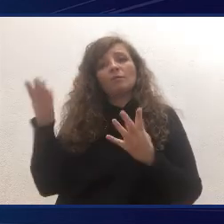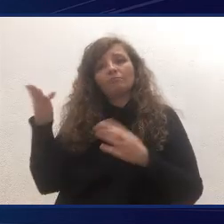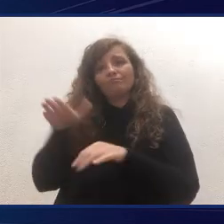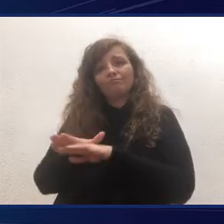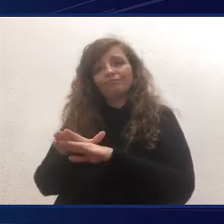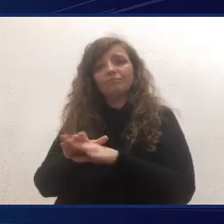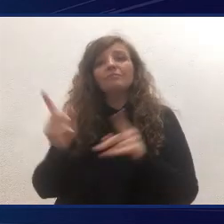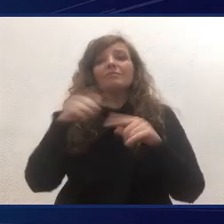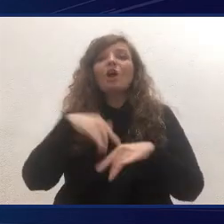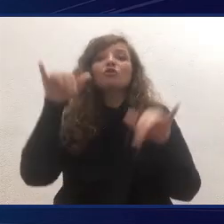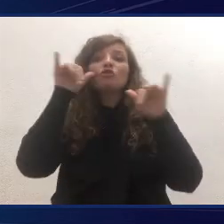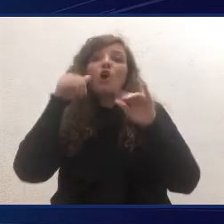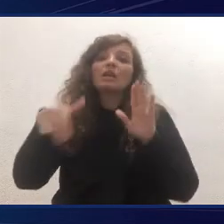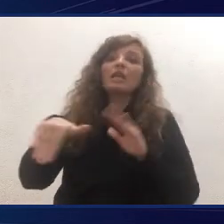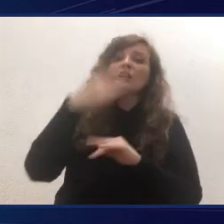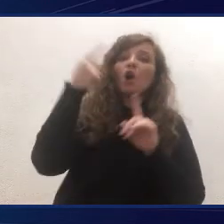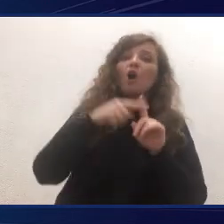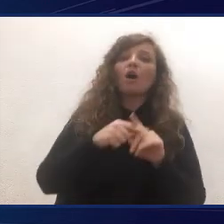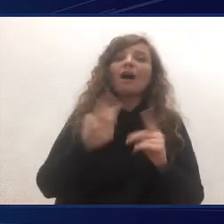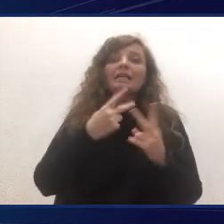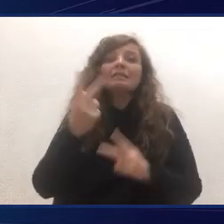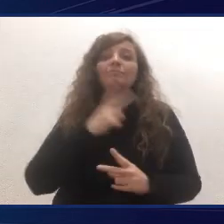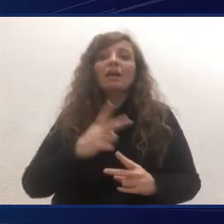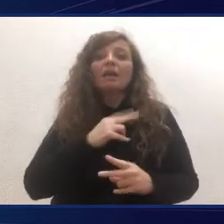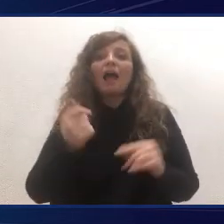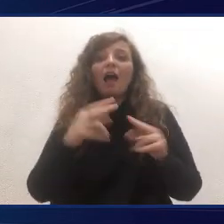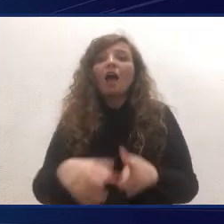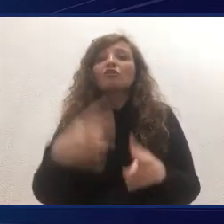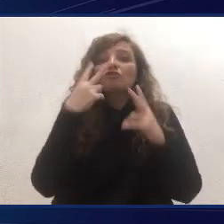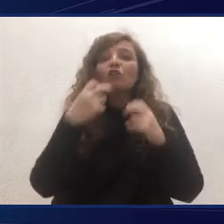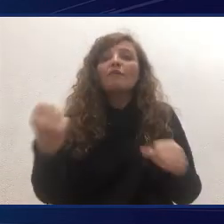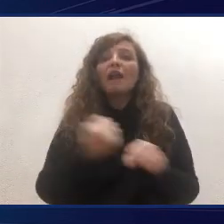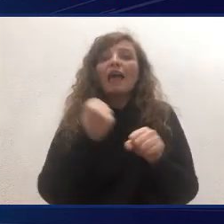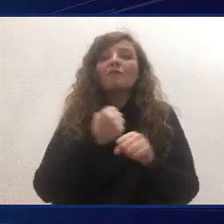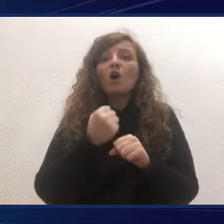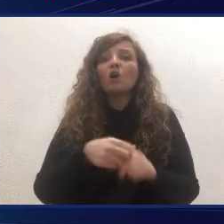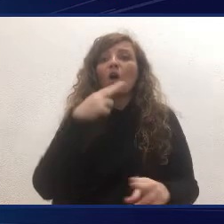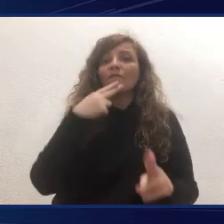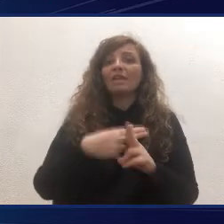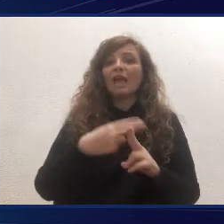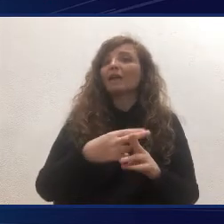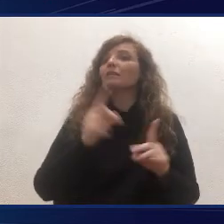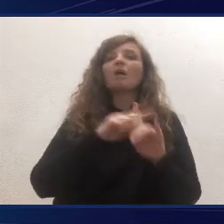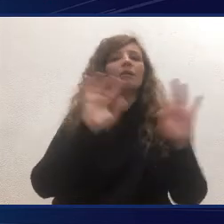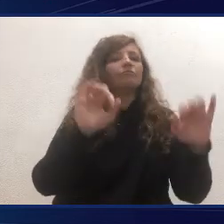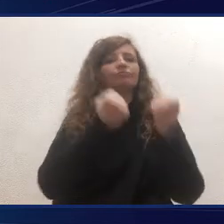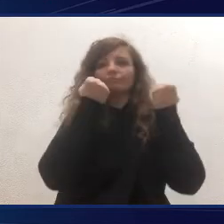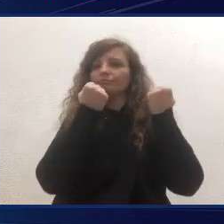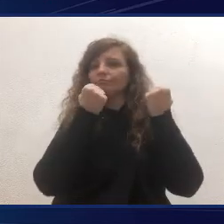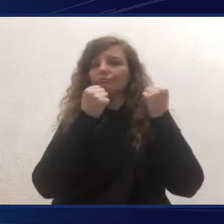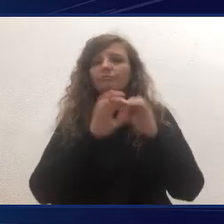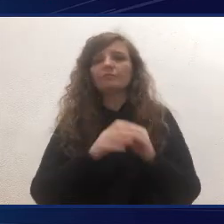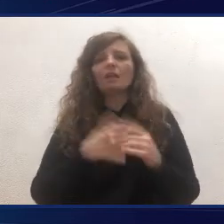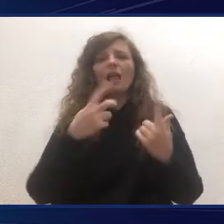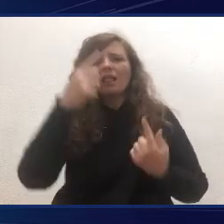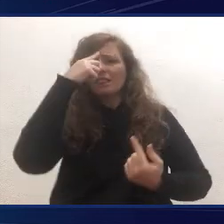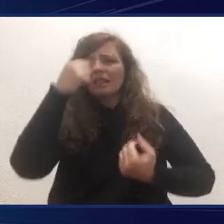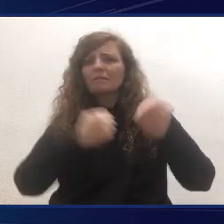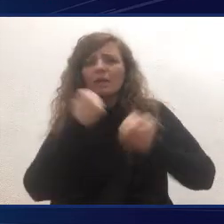fratello maggiore, mi recai a Torino nella speranza di trovare lavoro in Fiat, che però mi negò